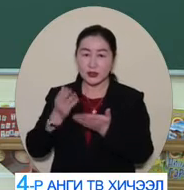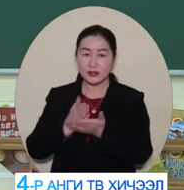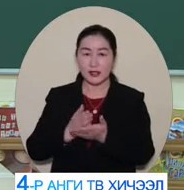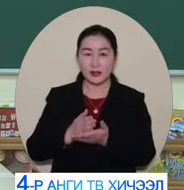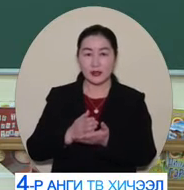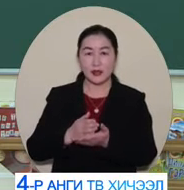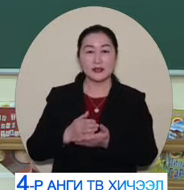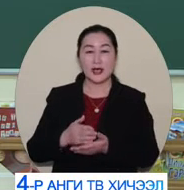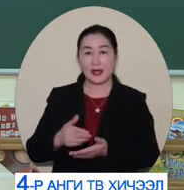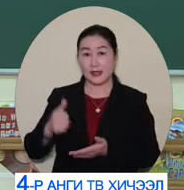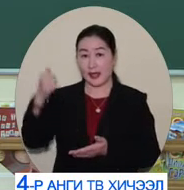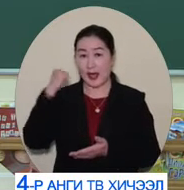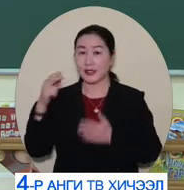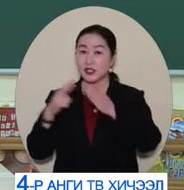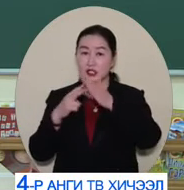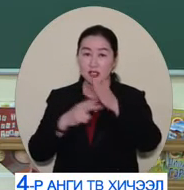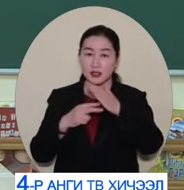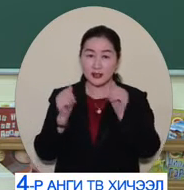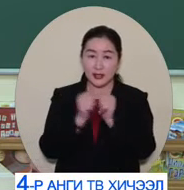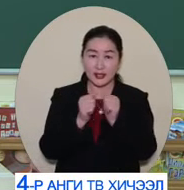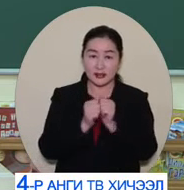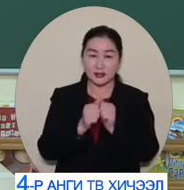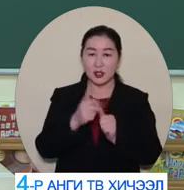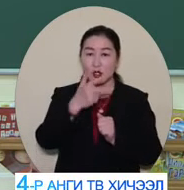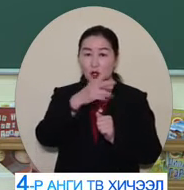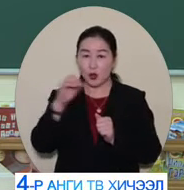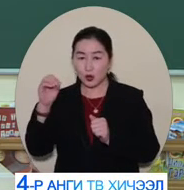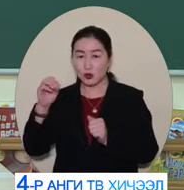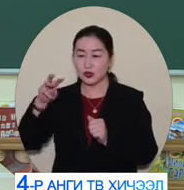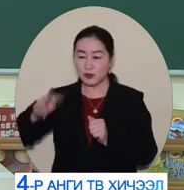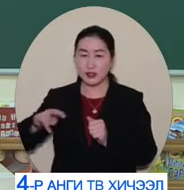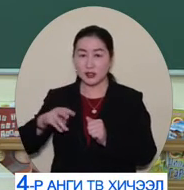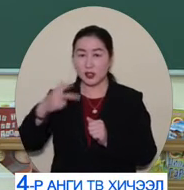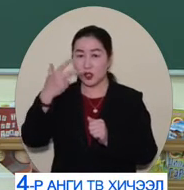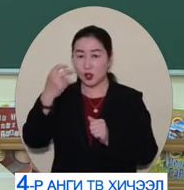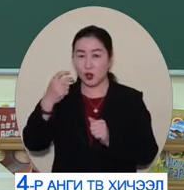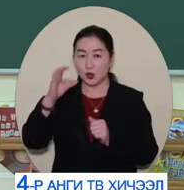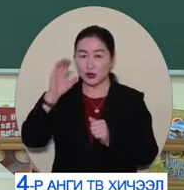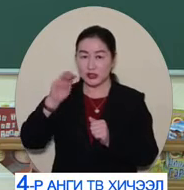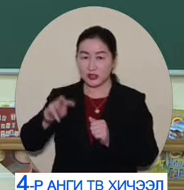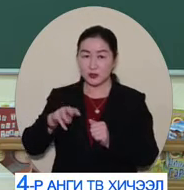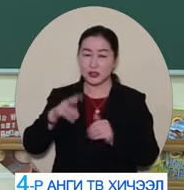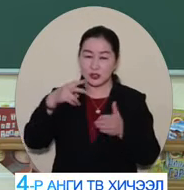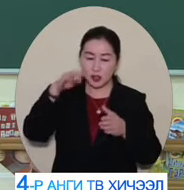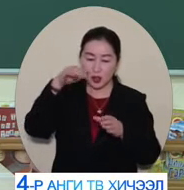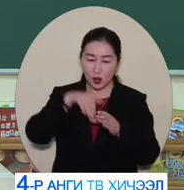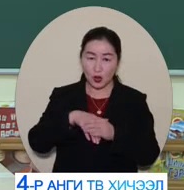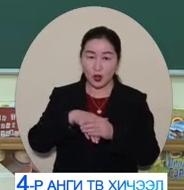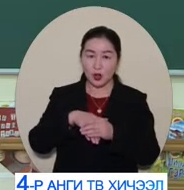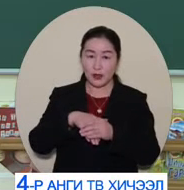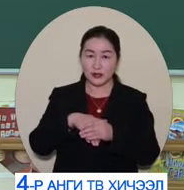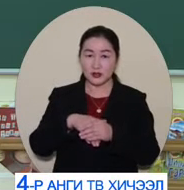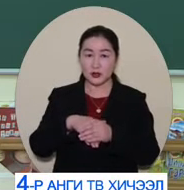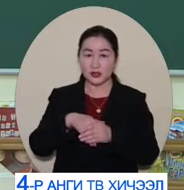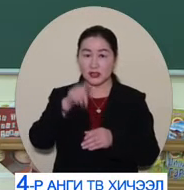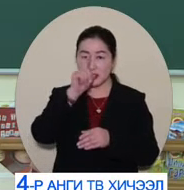30 метр. За, зургийн 1 см-т бодит хэмжээний 30 метрийг багтаа